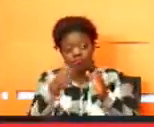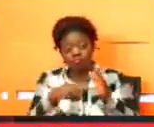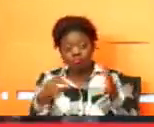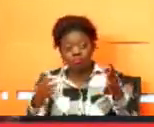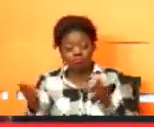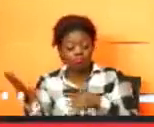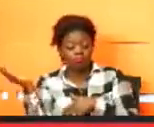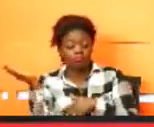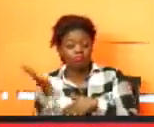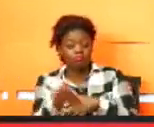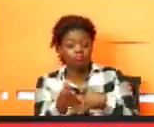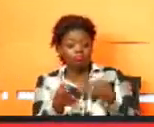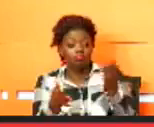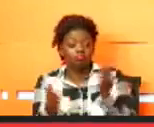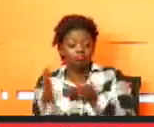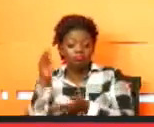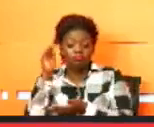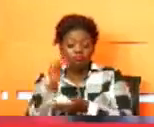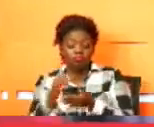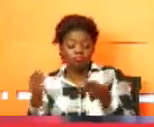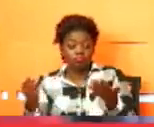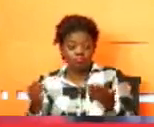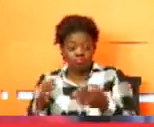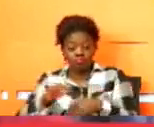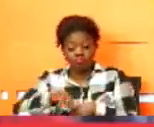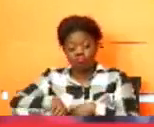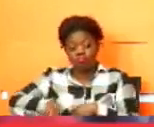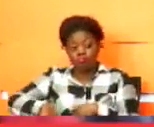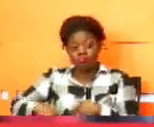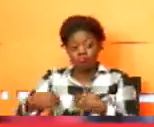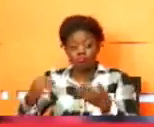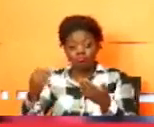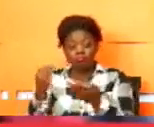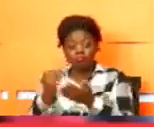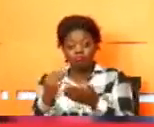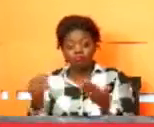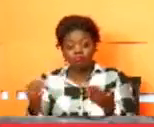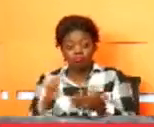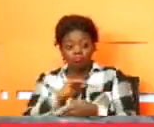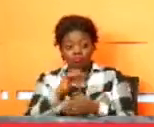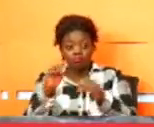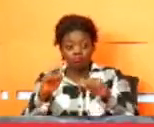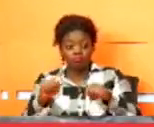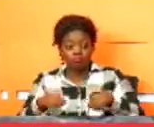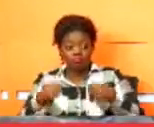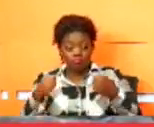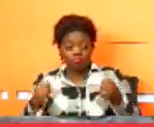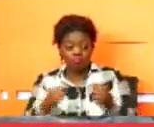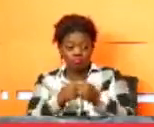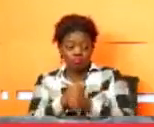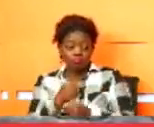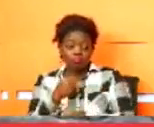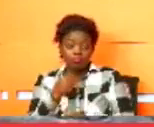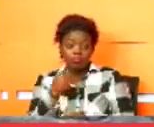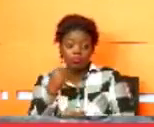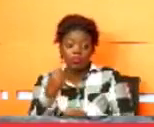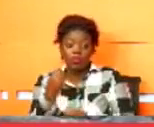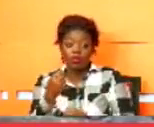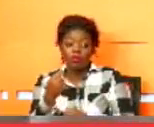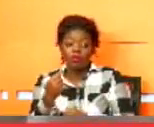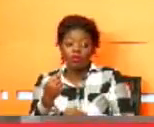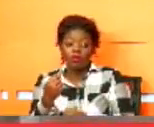gana kuenzo butake ni takucha ulogo enzi kuba omkazi tasubula kwa kala msa janga mwavo ilano nye vuka balina